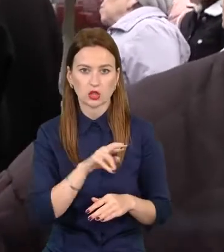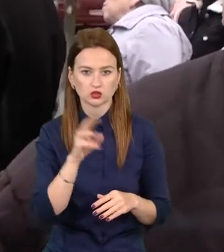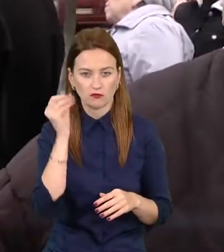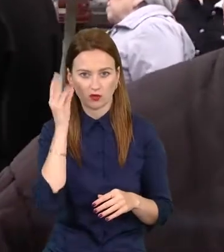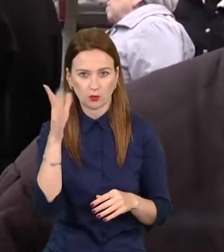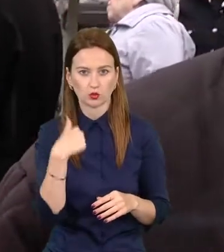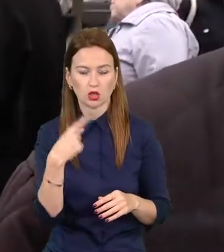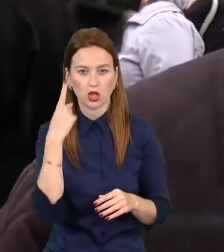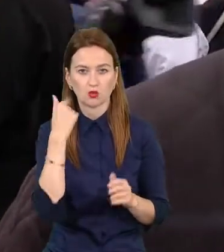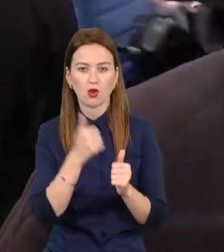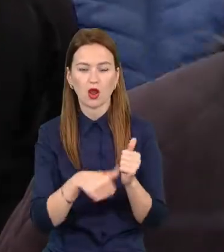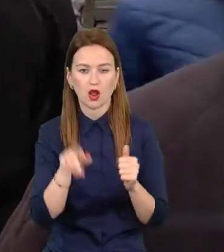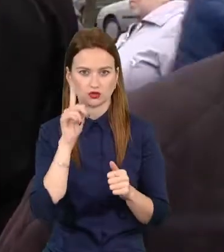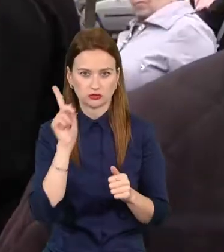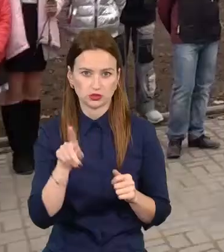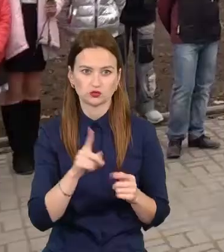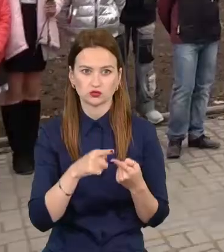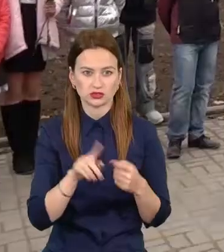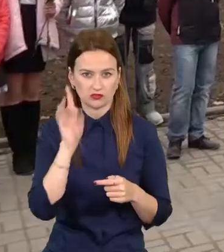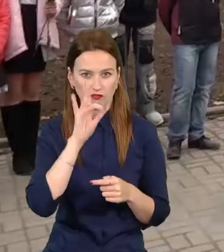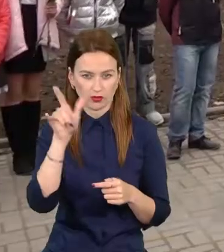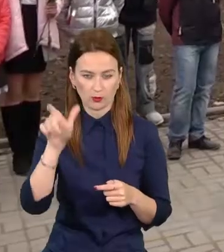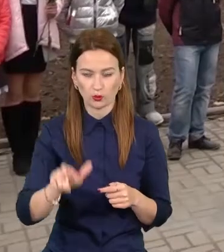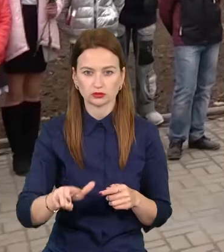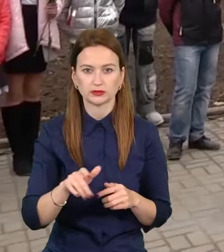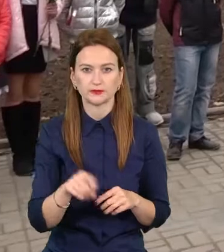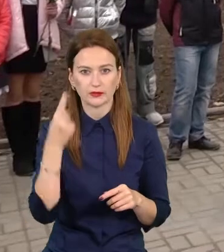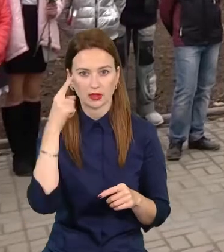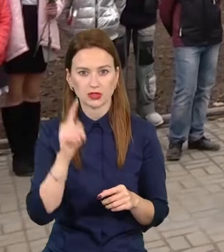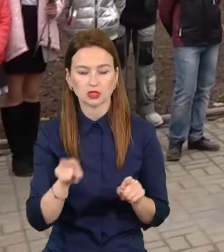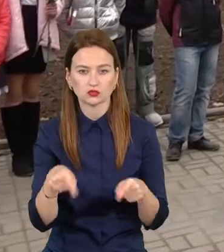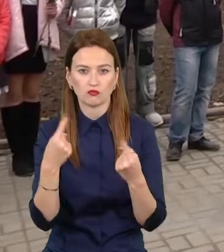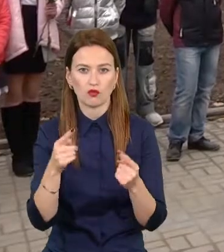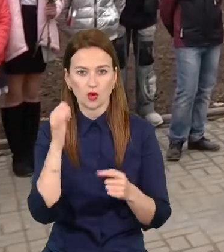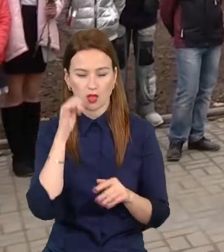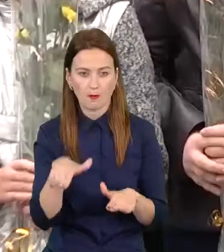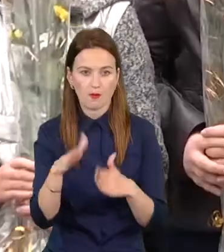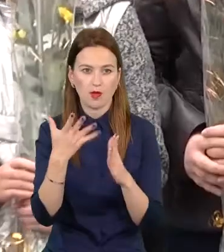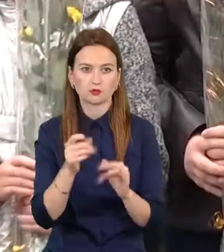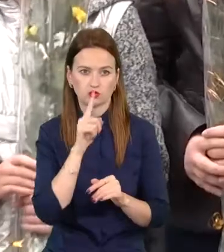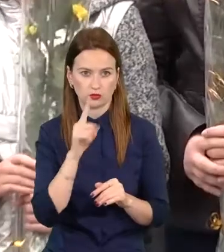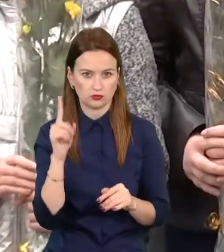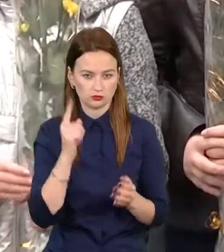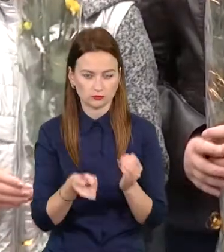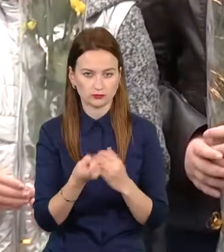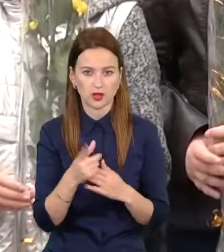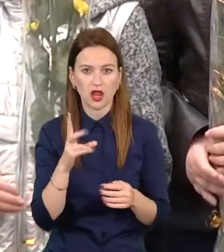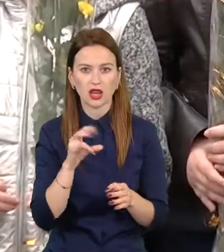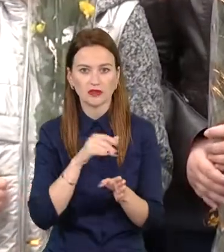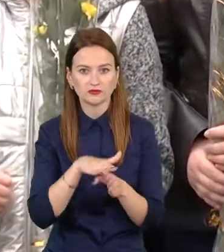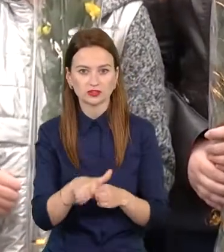що це вже кожен знає, добра, що це за постать видатна. Ідея створення пам'ятника з'явилася ще рік тому, а ось на її втілення автор